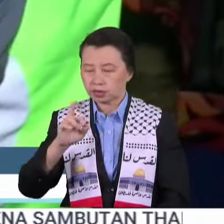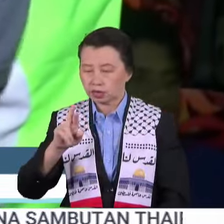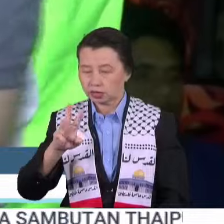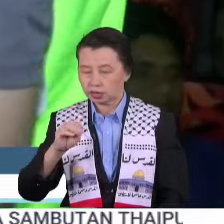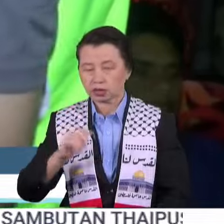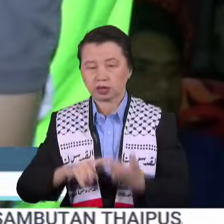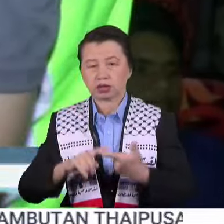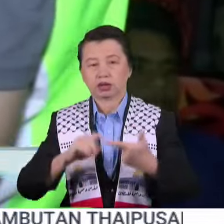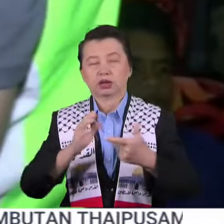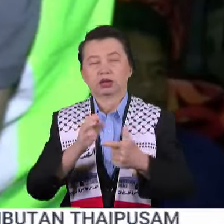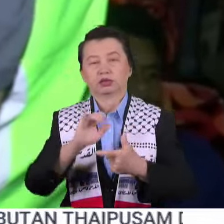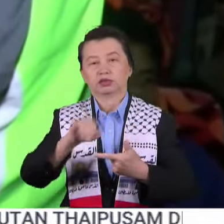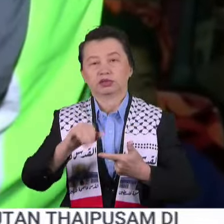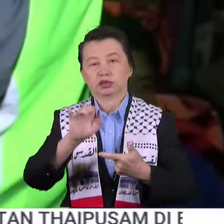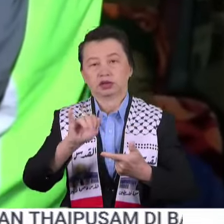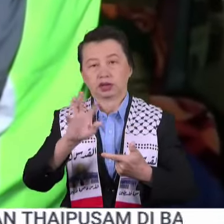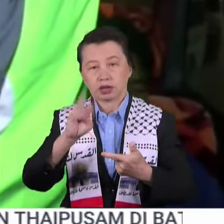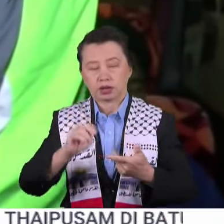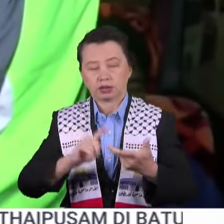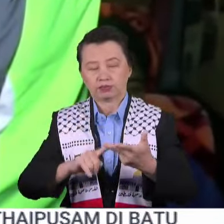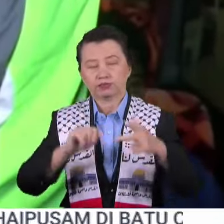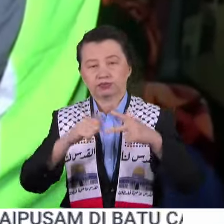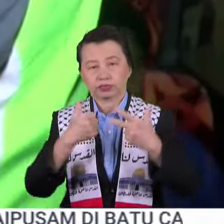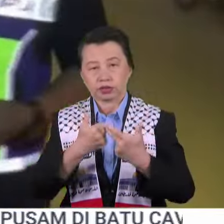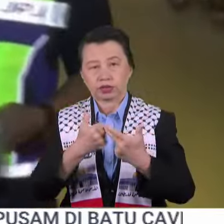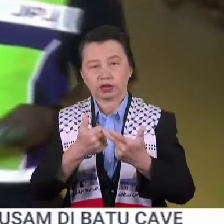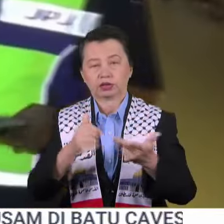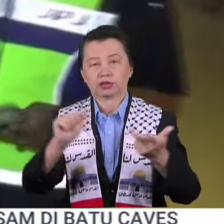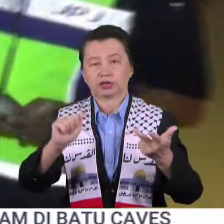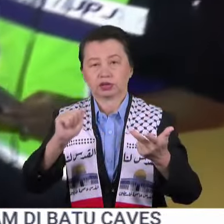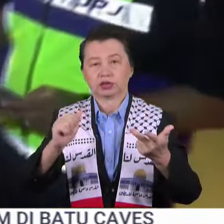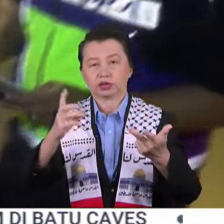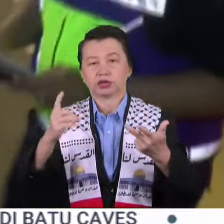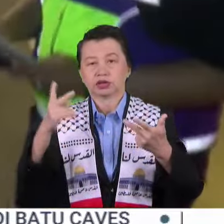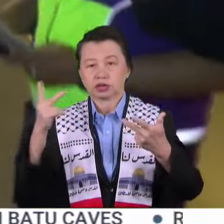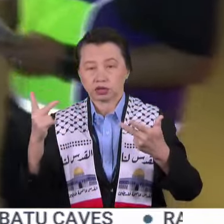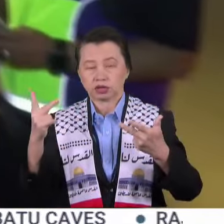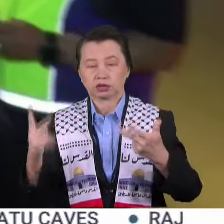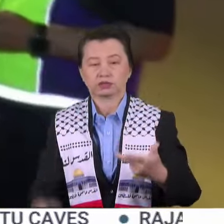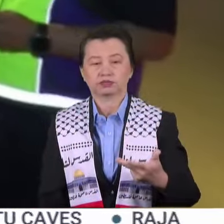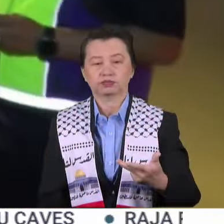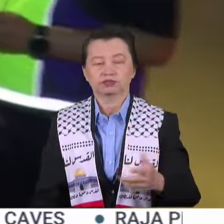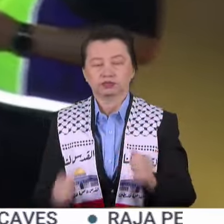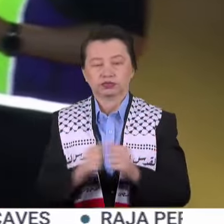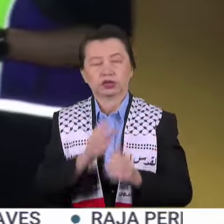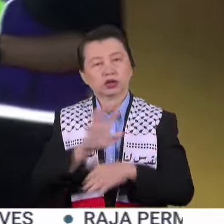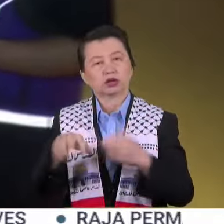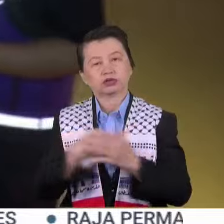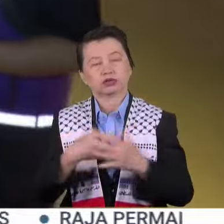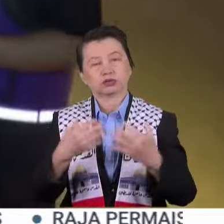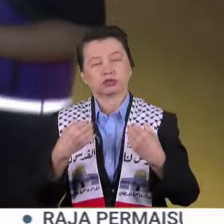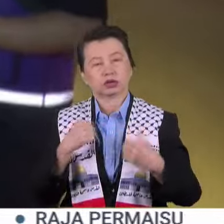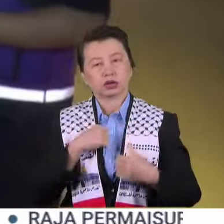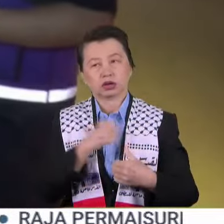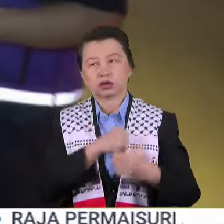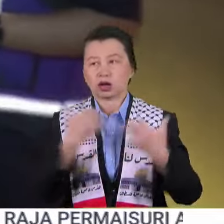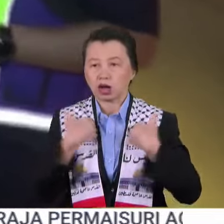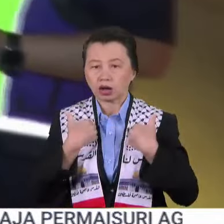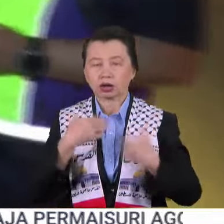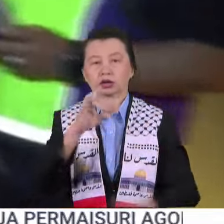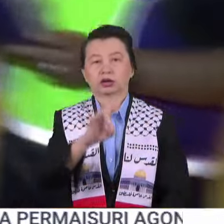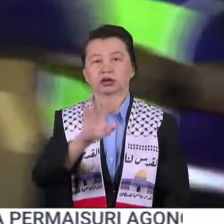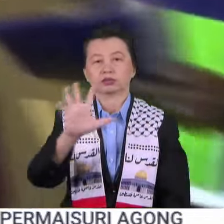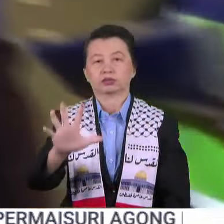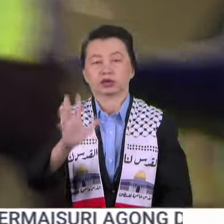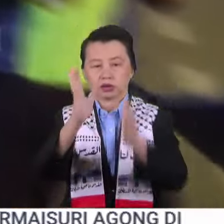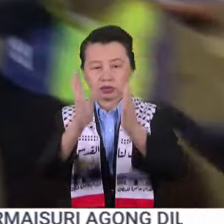PDRM, Jabatan Imigresen Malaysia dan Agensi Anti Dadah Kebangsaan AADK dengan keseluruhan kekuatan anggota seramai